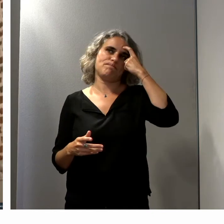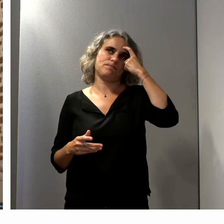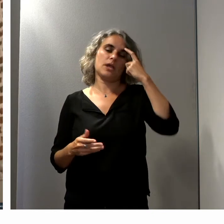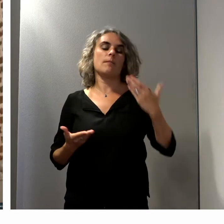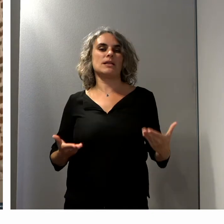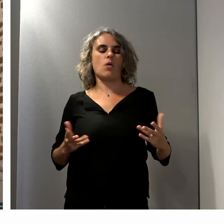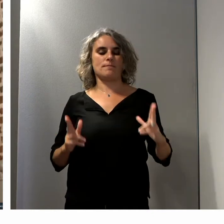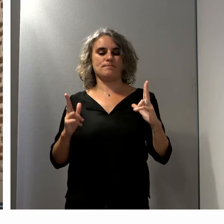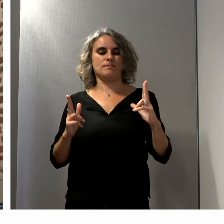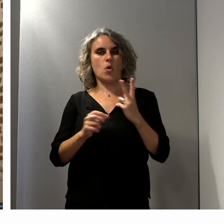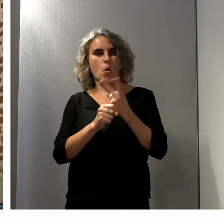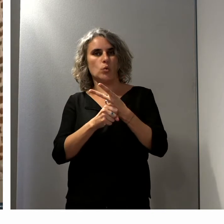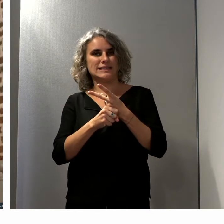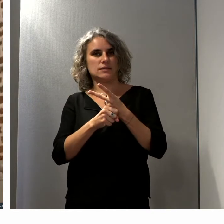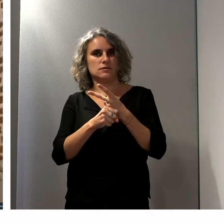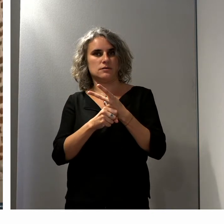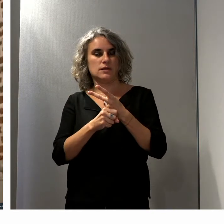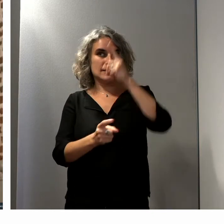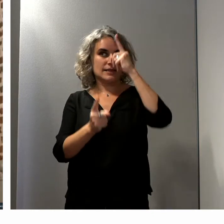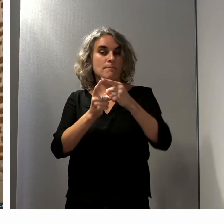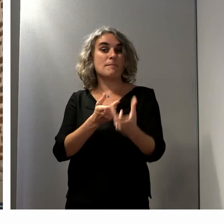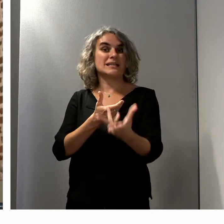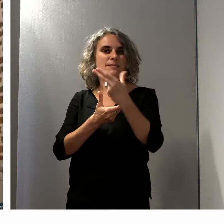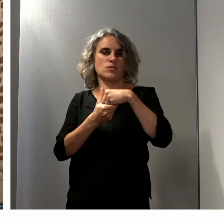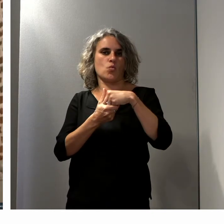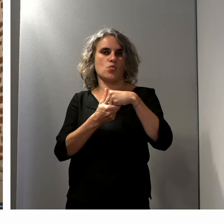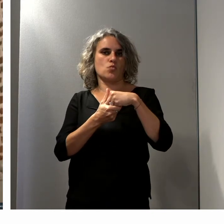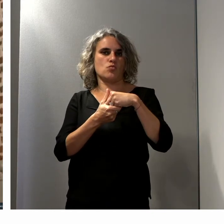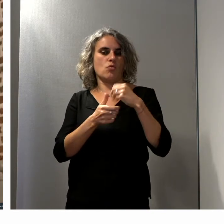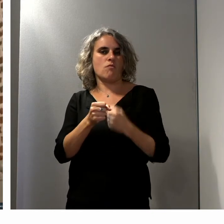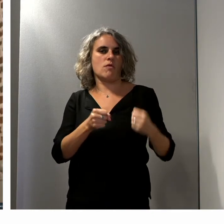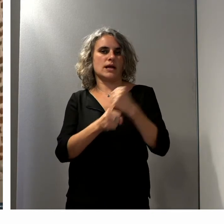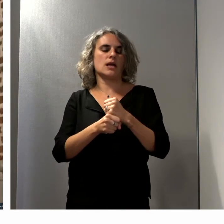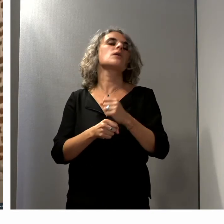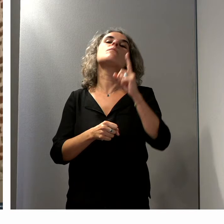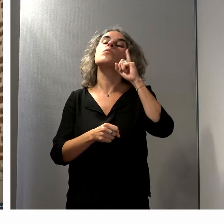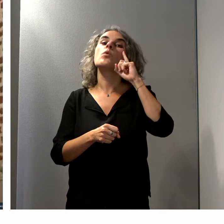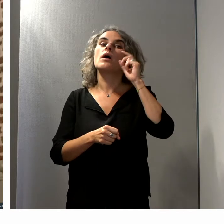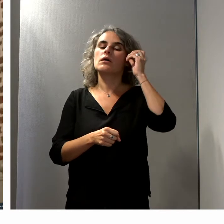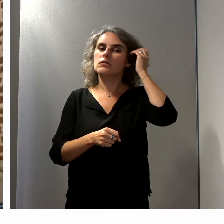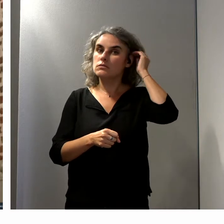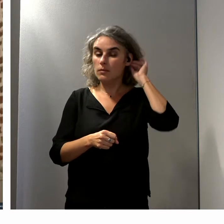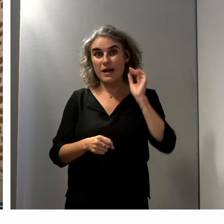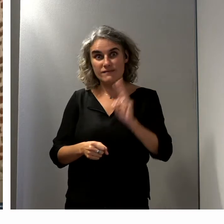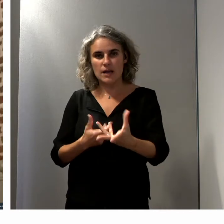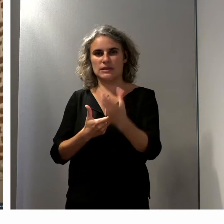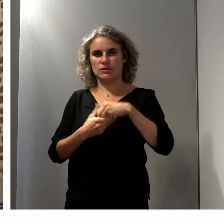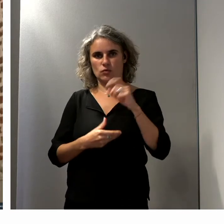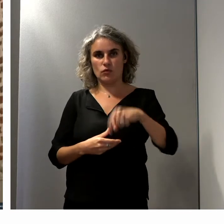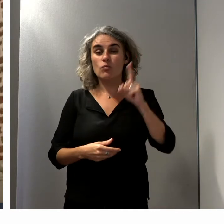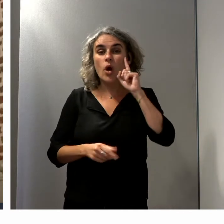encore à l'étape où on essaie de construire les outils de cette participation pour qu'elle soit pleine et entière. Sinon, ça fait vite la personne un peu là, qui est là, mais qui ne peut pas